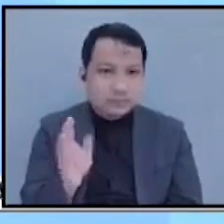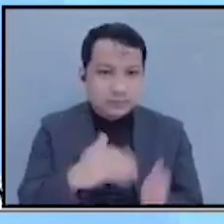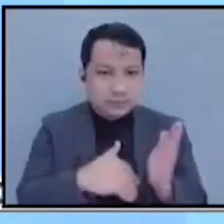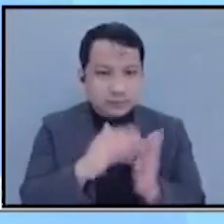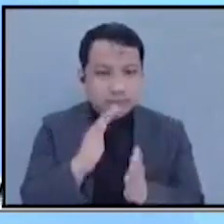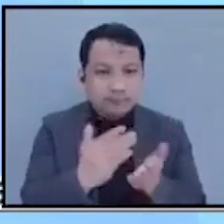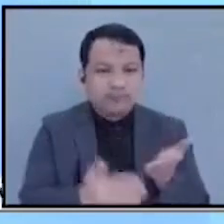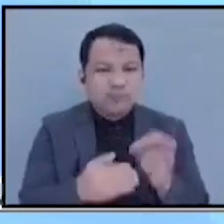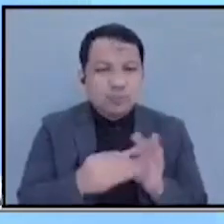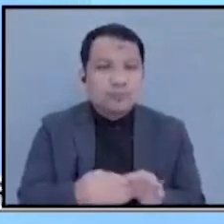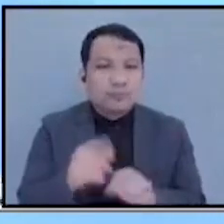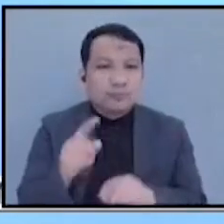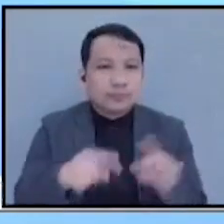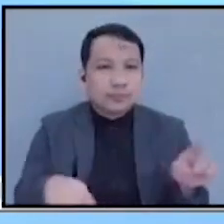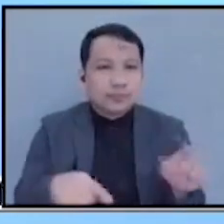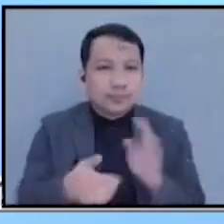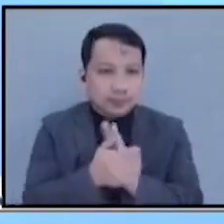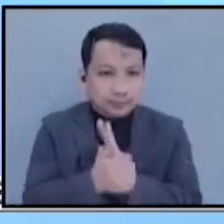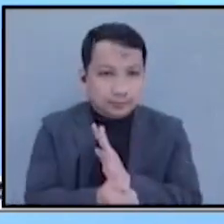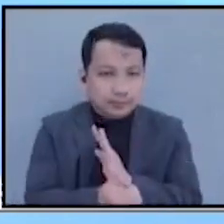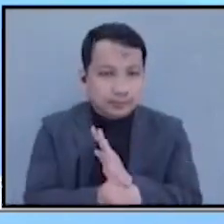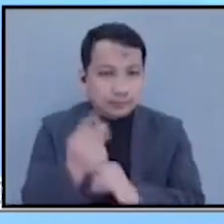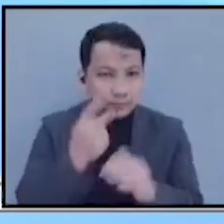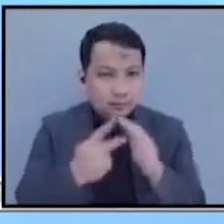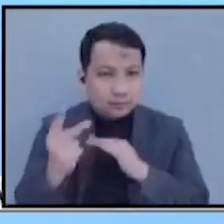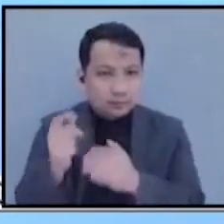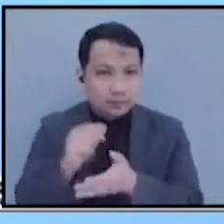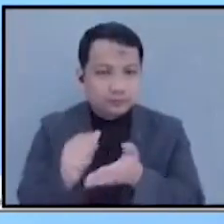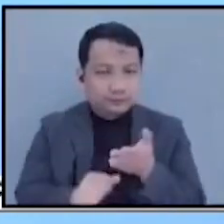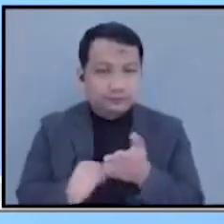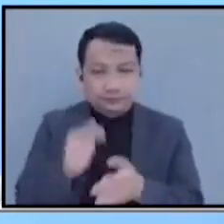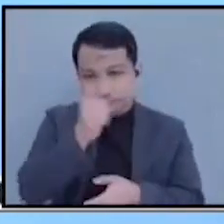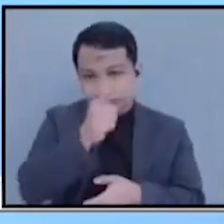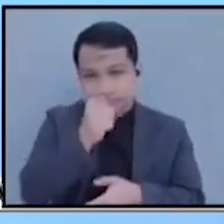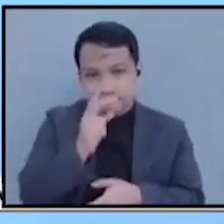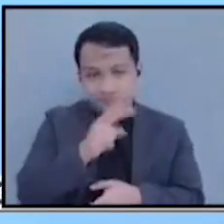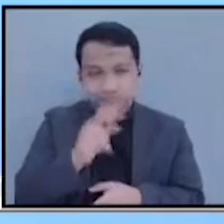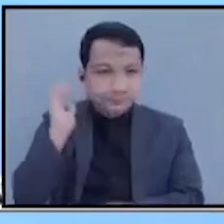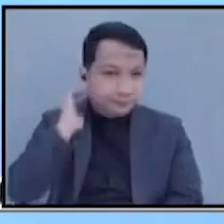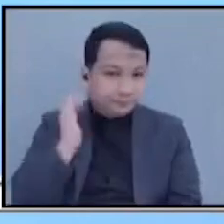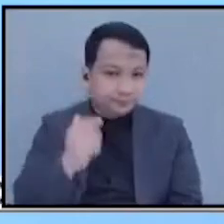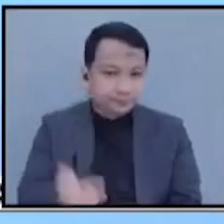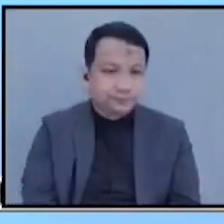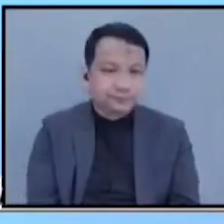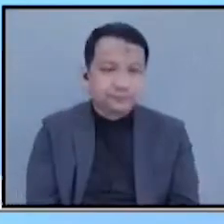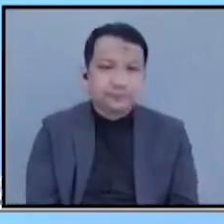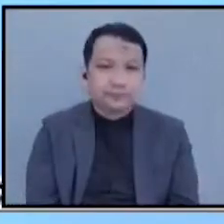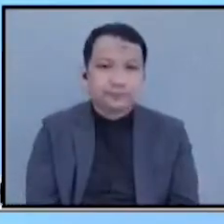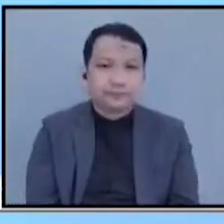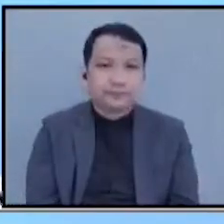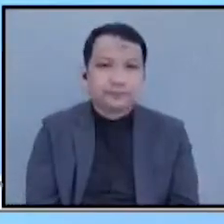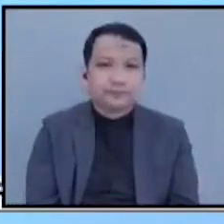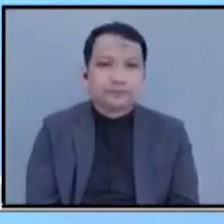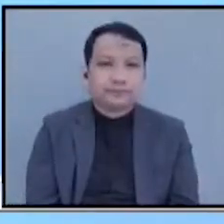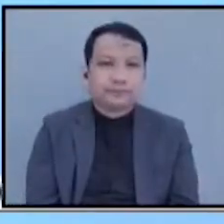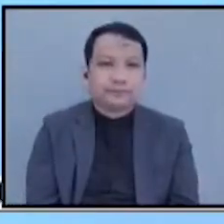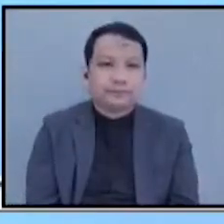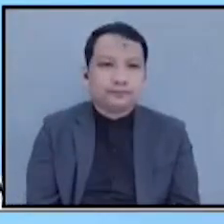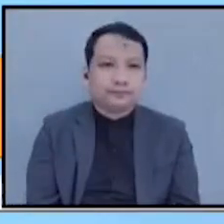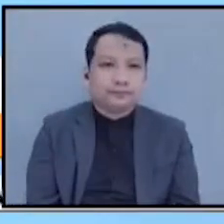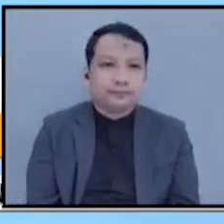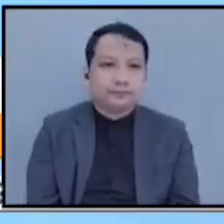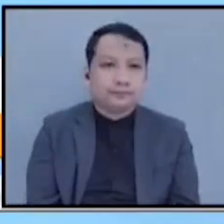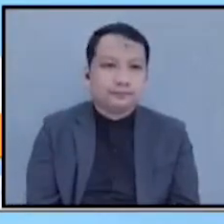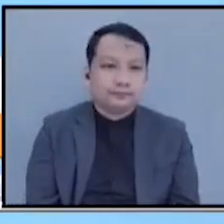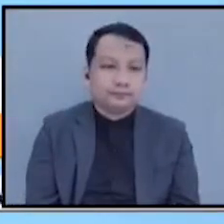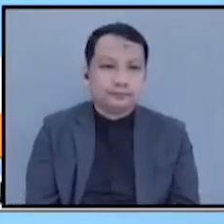mga talented visual artists mula Luzon, Visayas at Mindanao. Naka-display dito sa ground floor ng